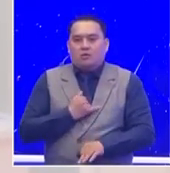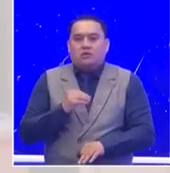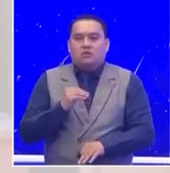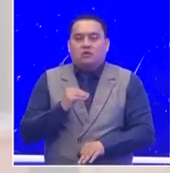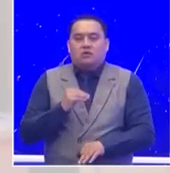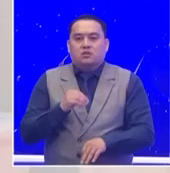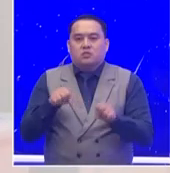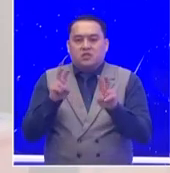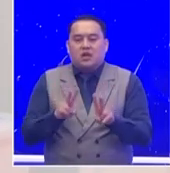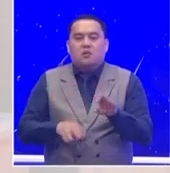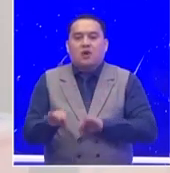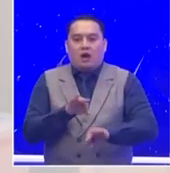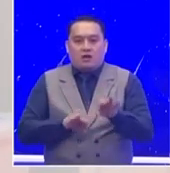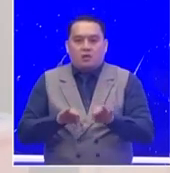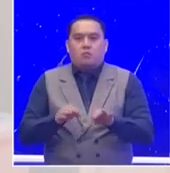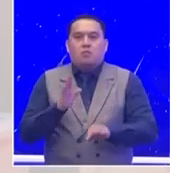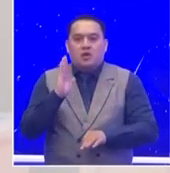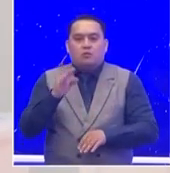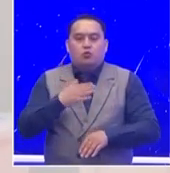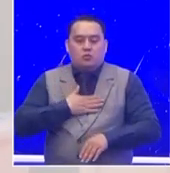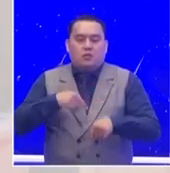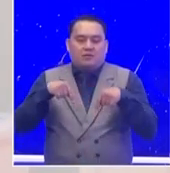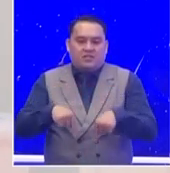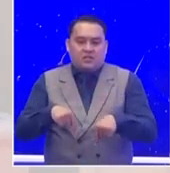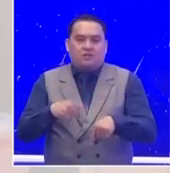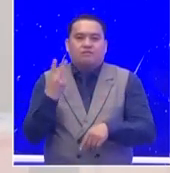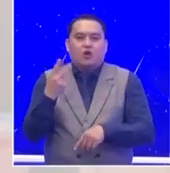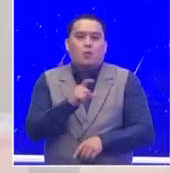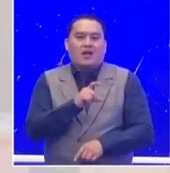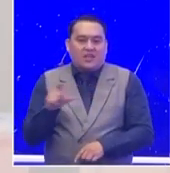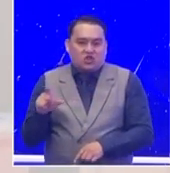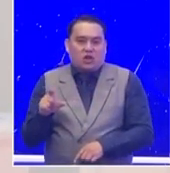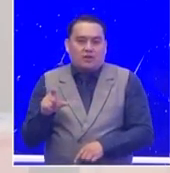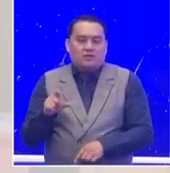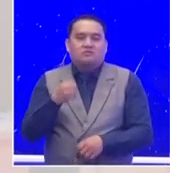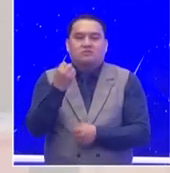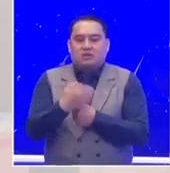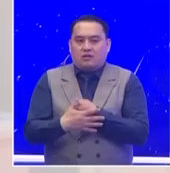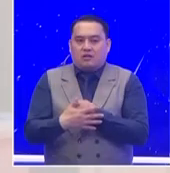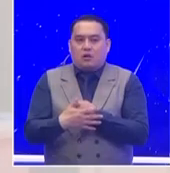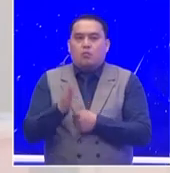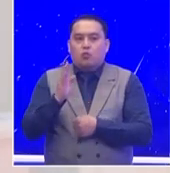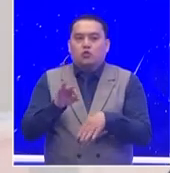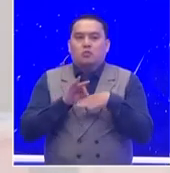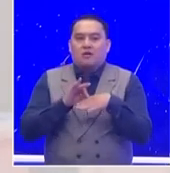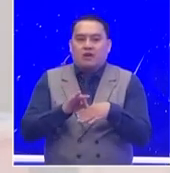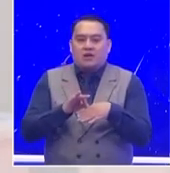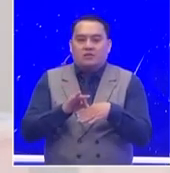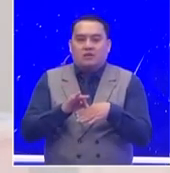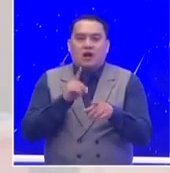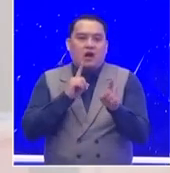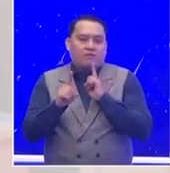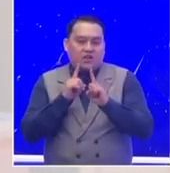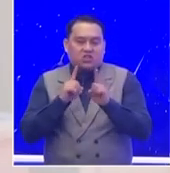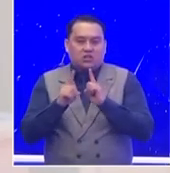Адалдык Каланы и другие все проекты, мы будем проводить здесь. На втором этаже у нас расположен пресс-центр, где будем проводить